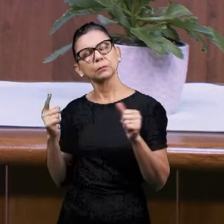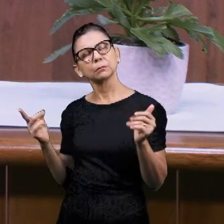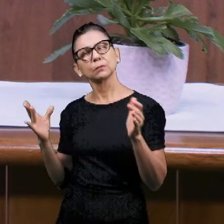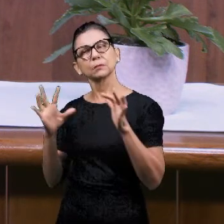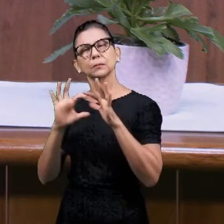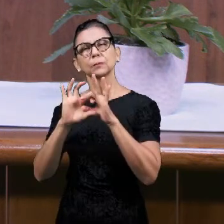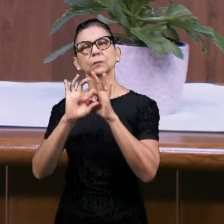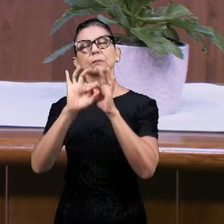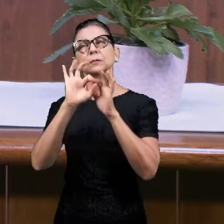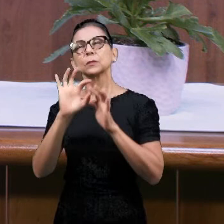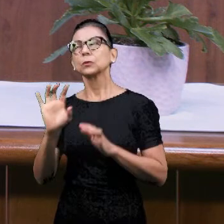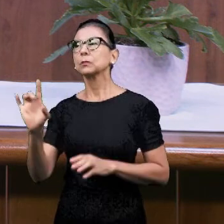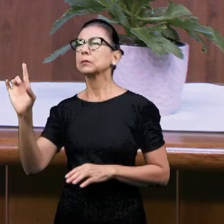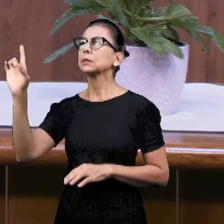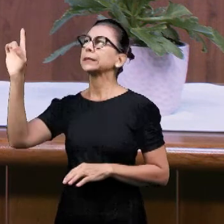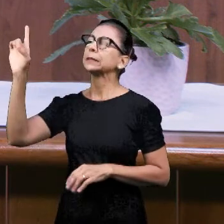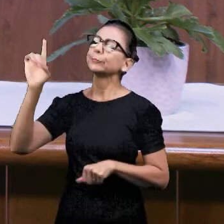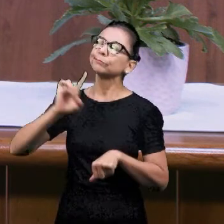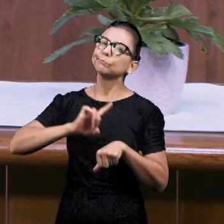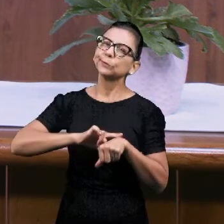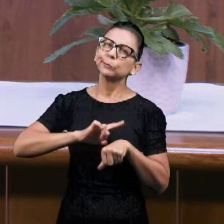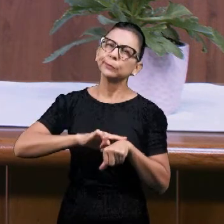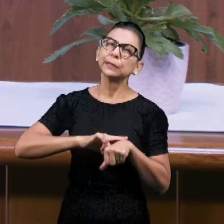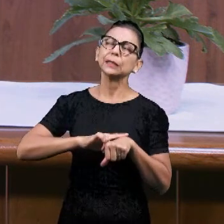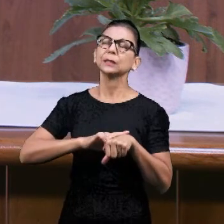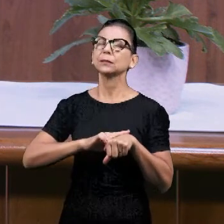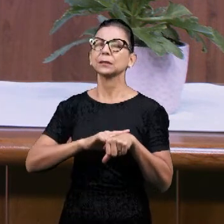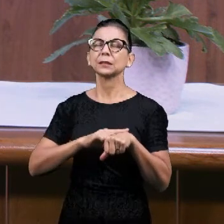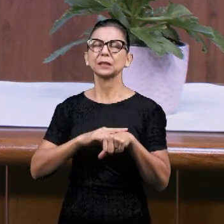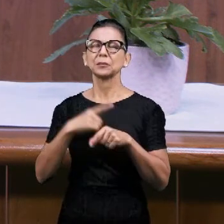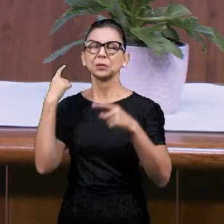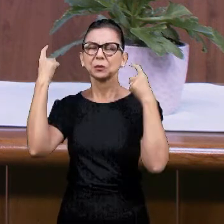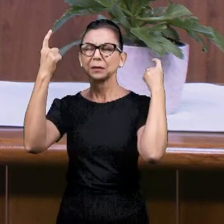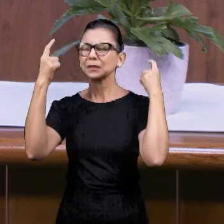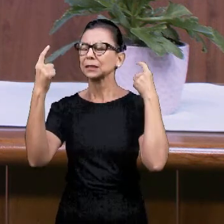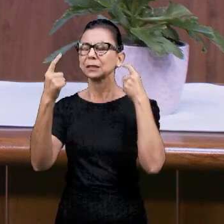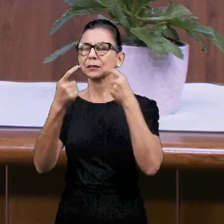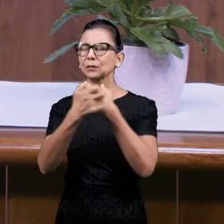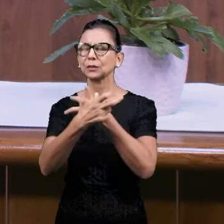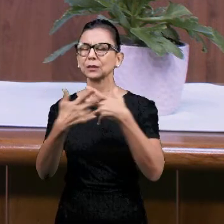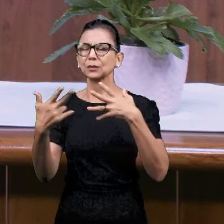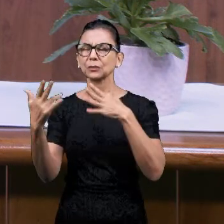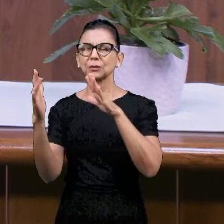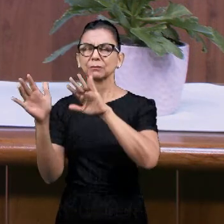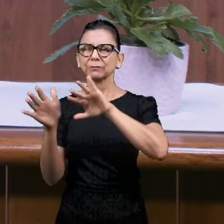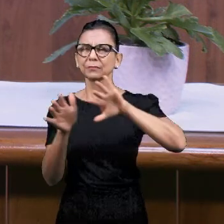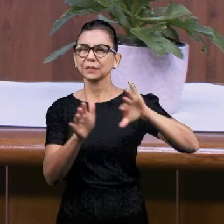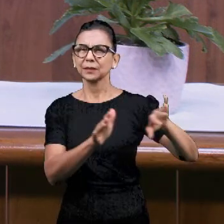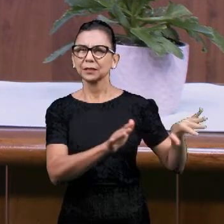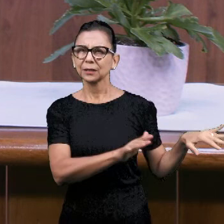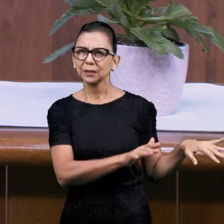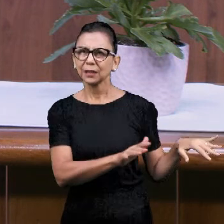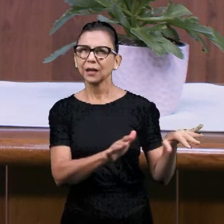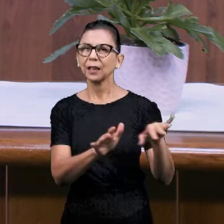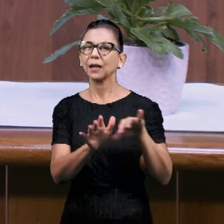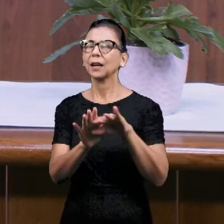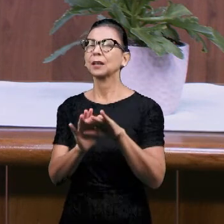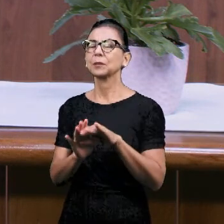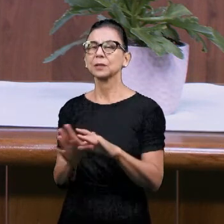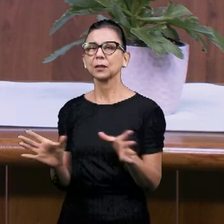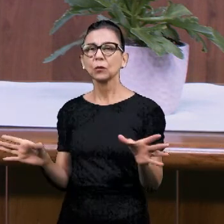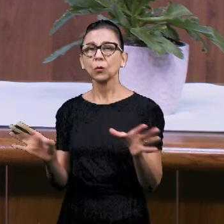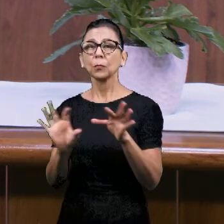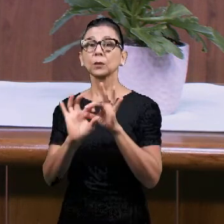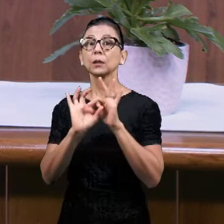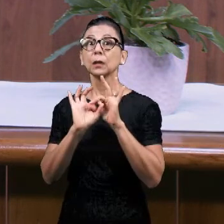avec Dieu. C'est un moment où nous laissons toutes les choses de côté pour être attentifs au message,